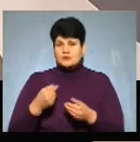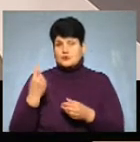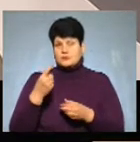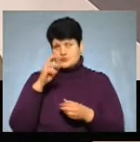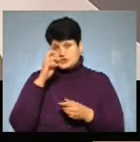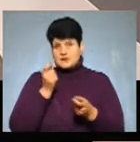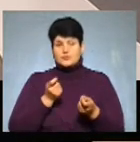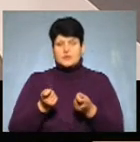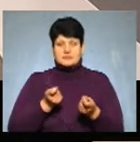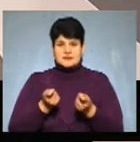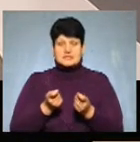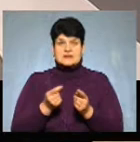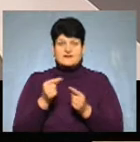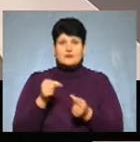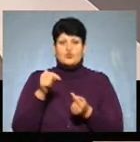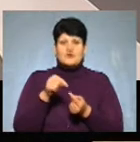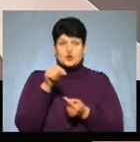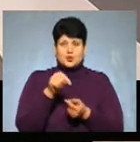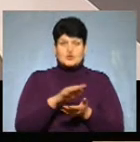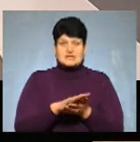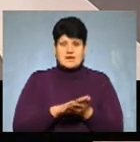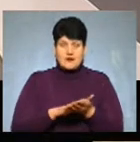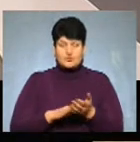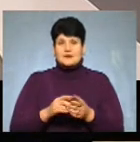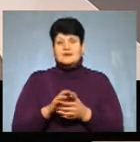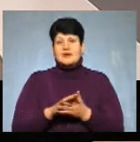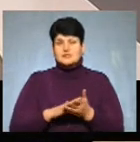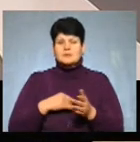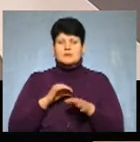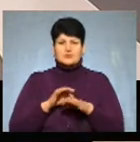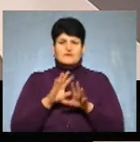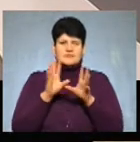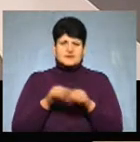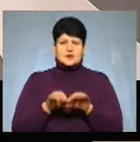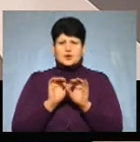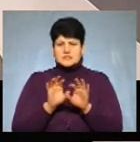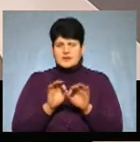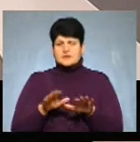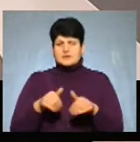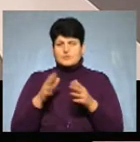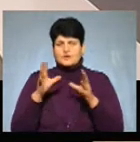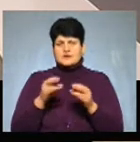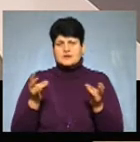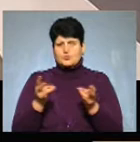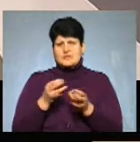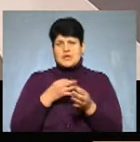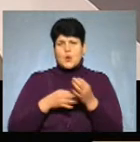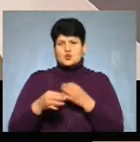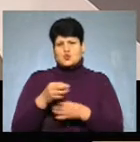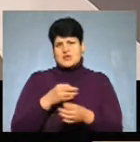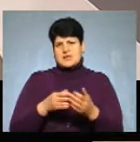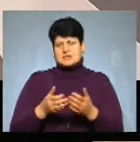обласну державну адміністрацію з відповідною заявою. Далі ми проведемо всі роз'яснення і надамо всі необхідні